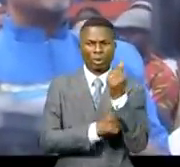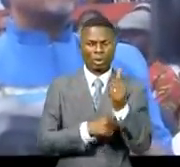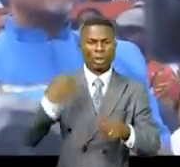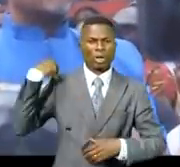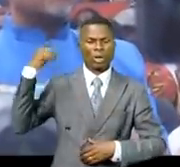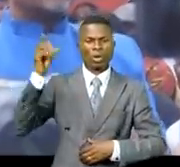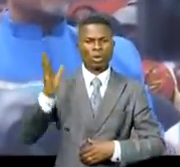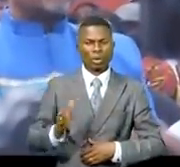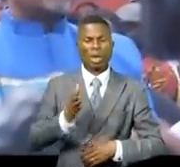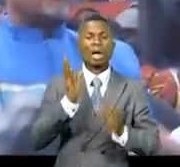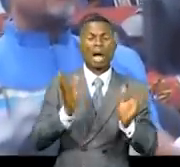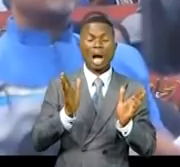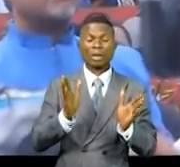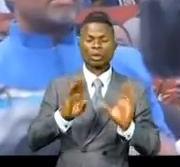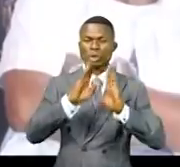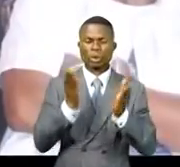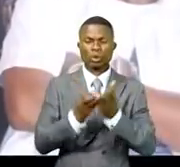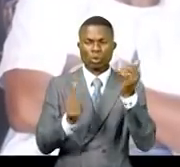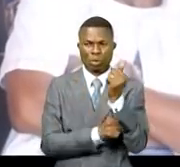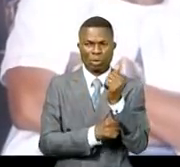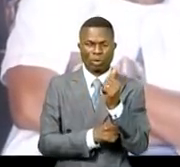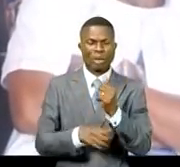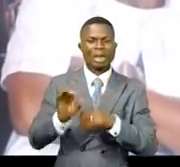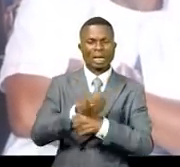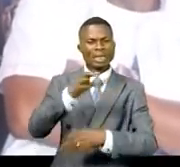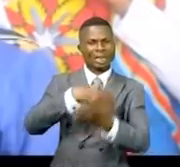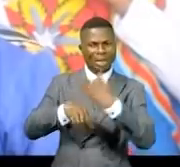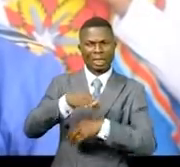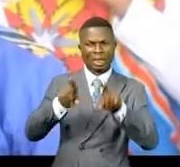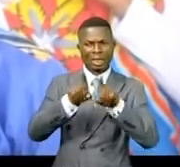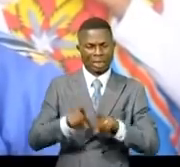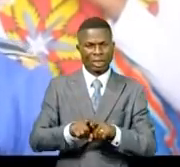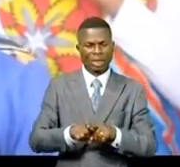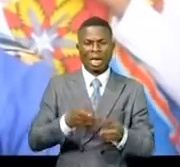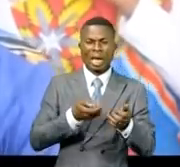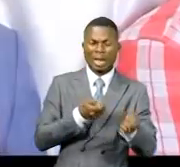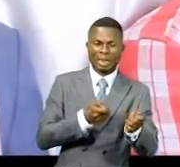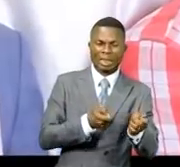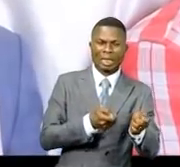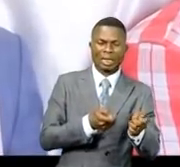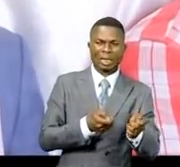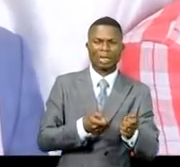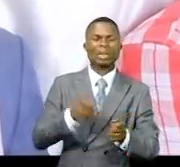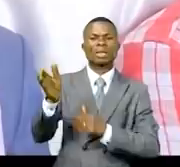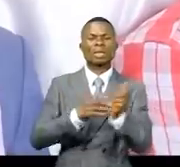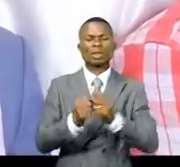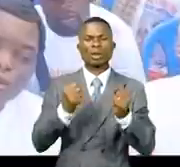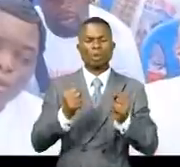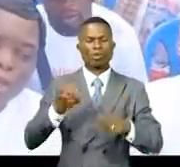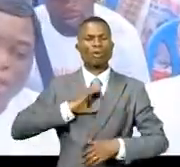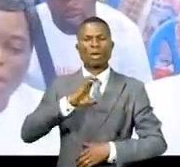Kabuya a mis en garde tous ceux qu'il qualifie d'agitateurs qui tenteraient de remettre en cause la légitimité du